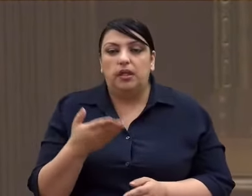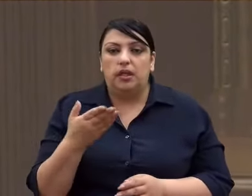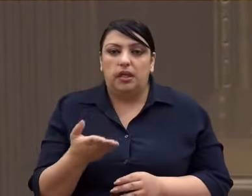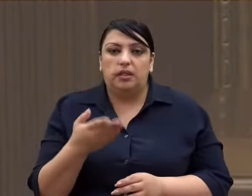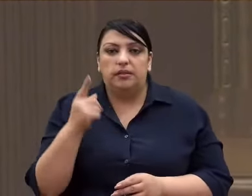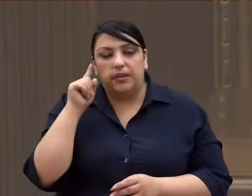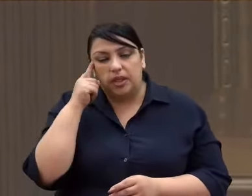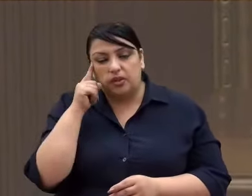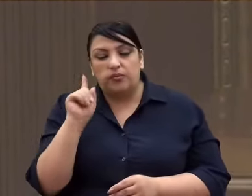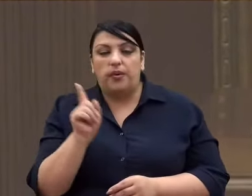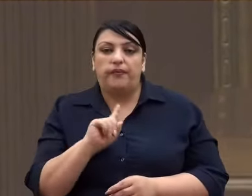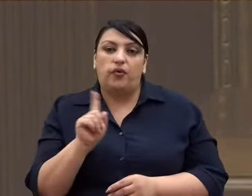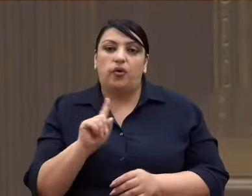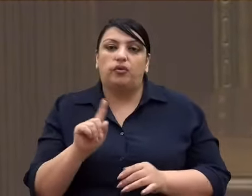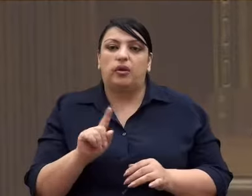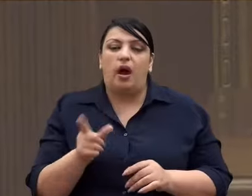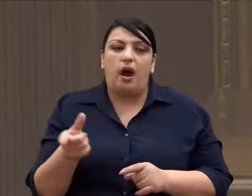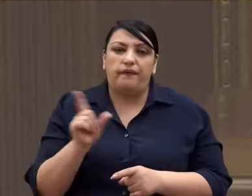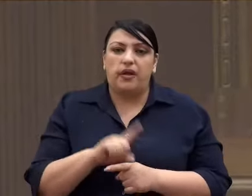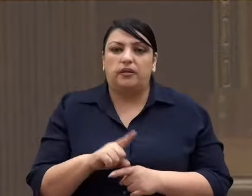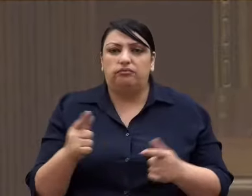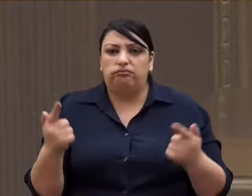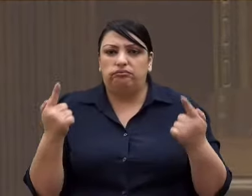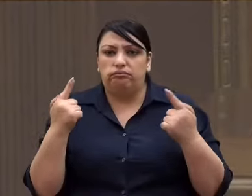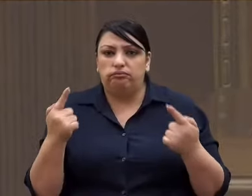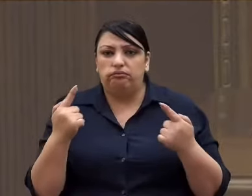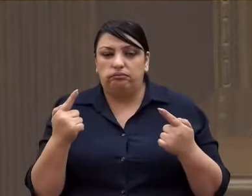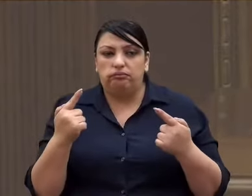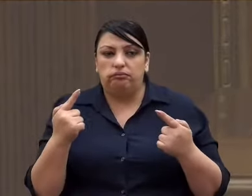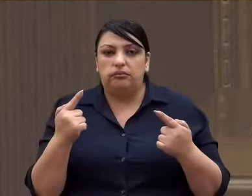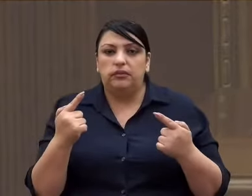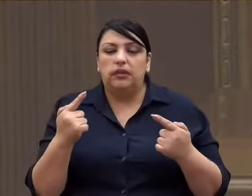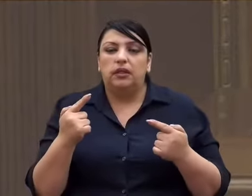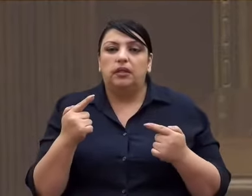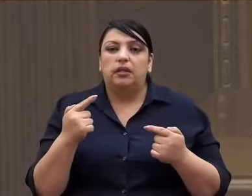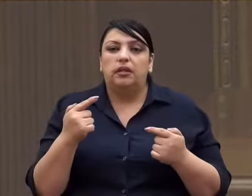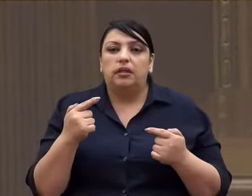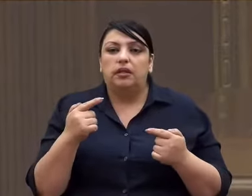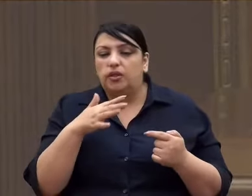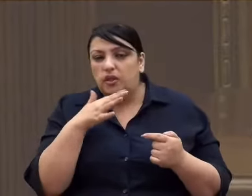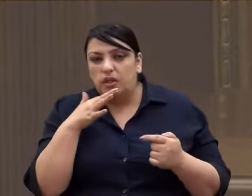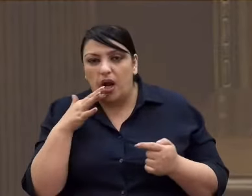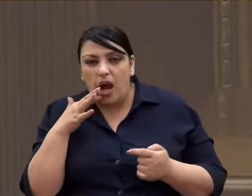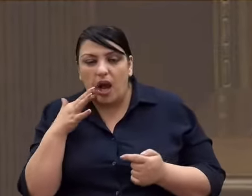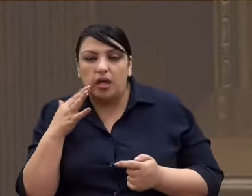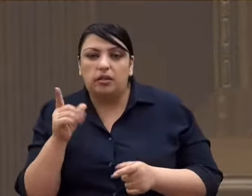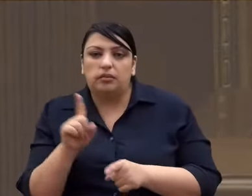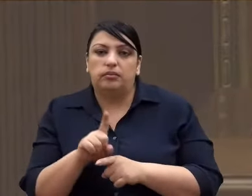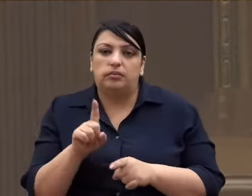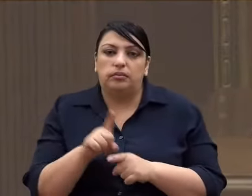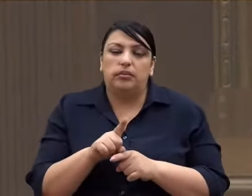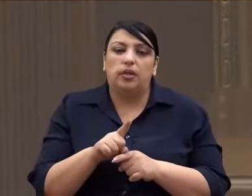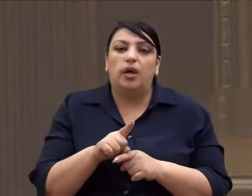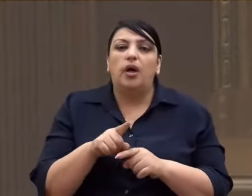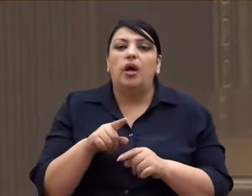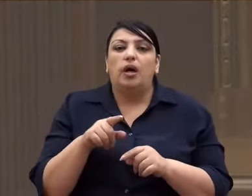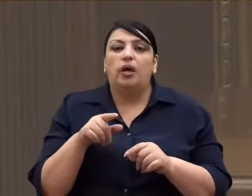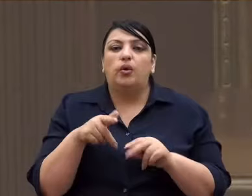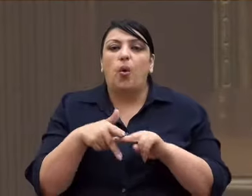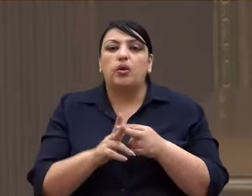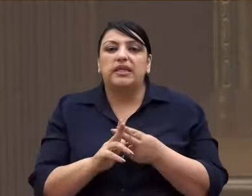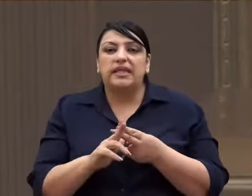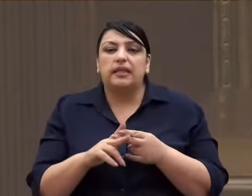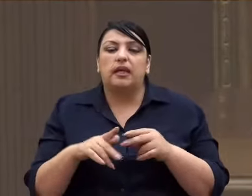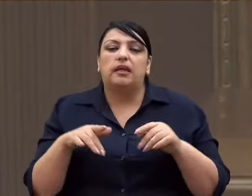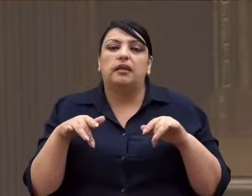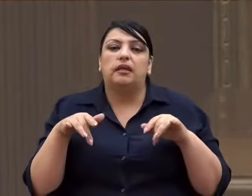հիրավի ահռելի զսպման գործիքներ է ստեղծում Հայաստանի համար, ահռելի անվտանգային կապիտալ է